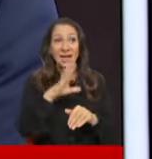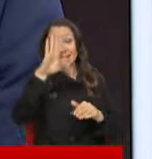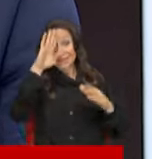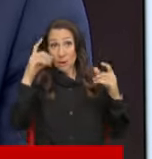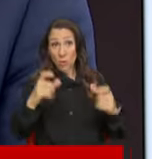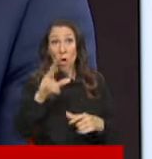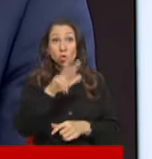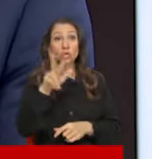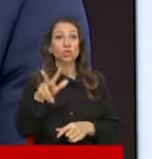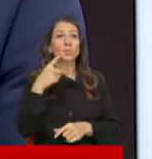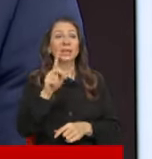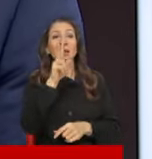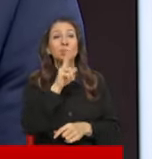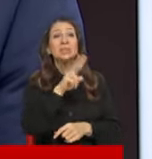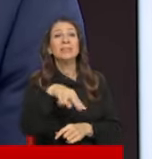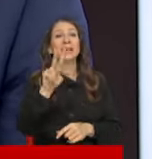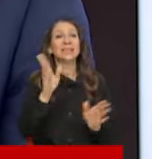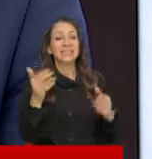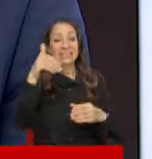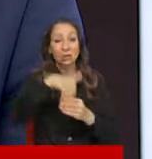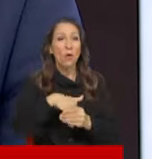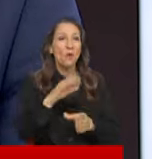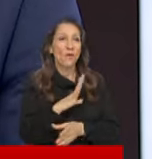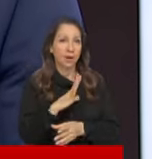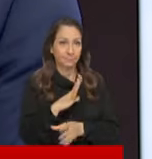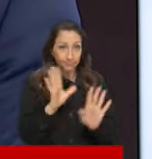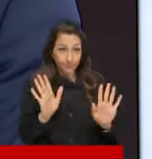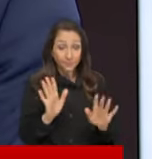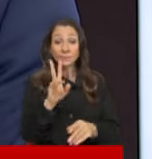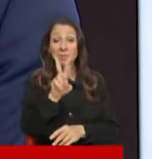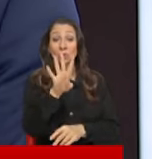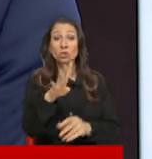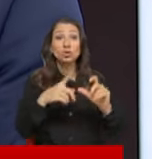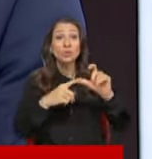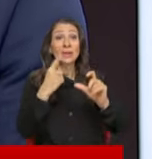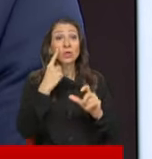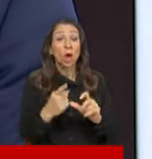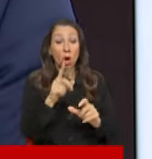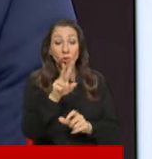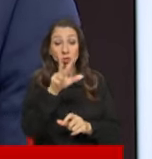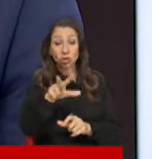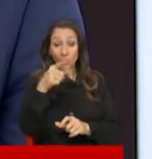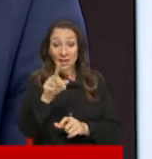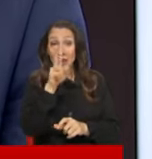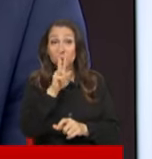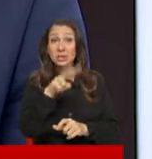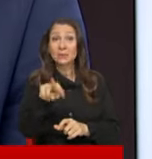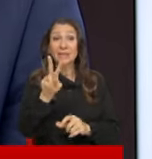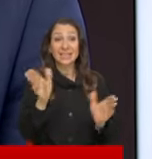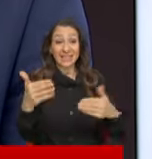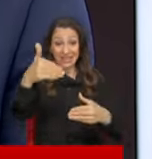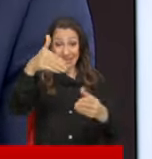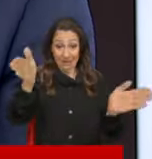İstanbul'da 3322 sandıkta oy kullanılacak 24 Şubat itibarıyla 33.2 27